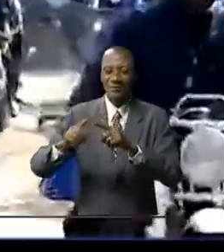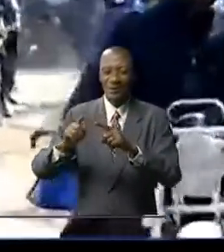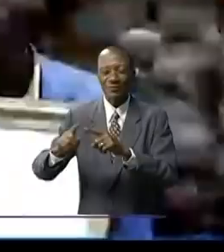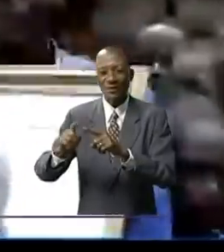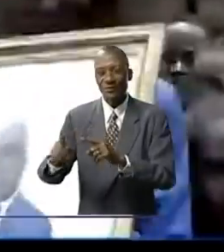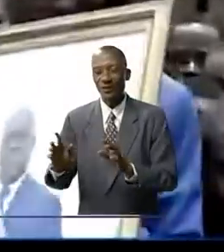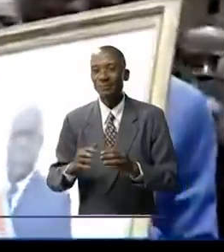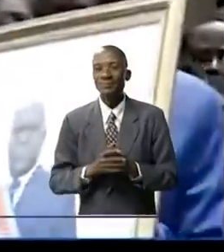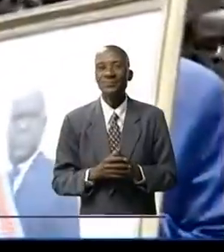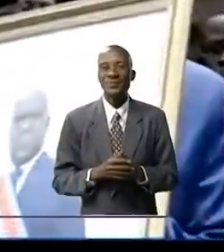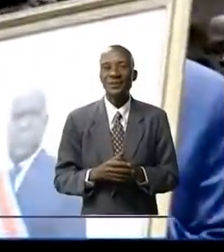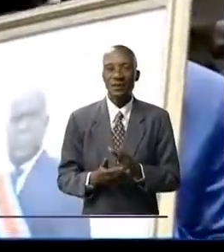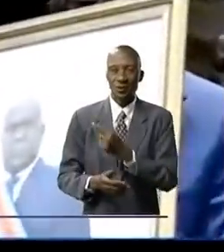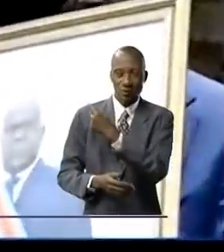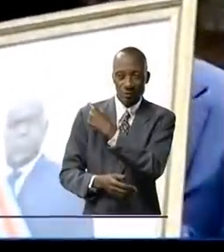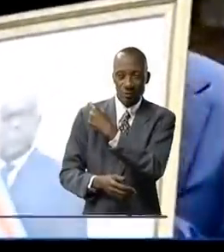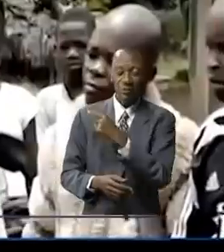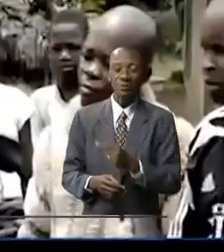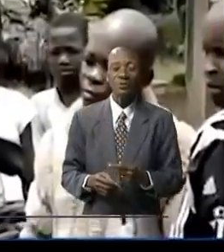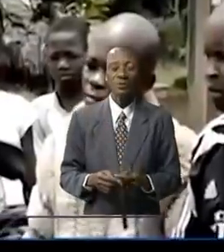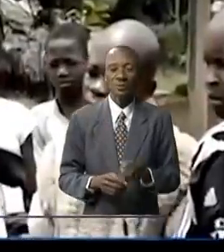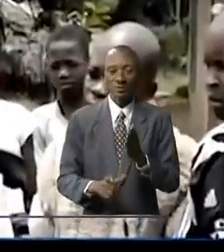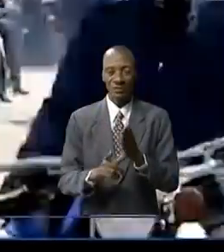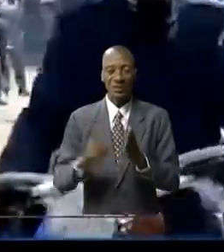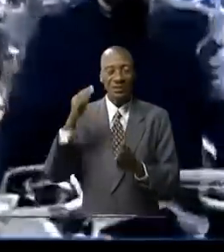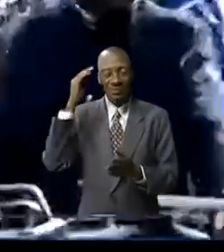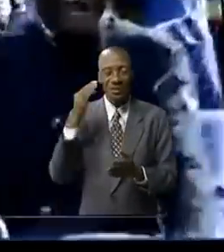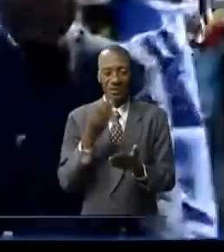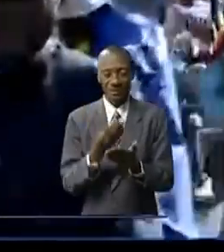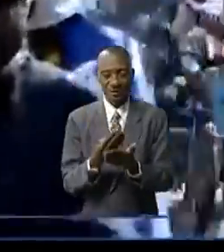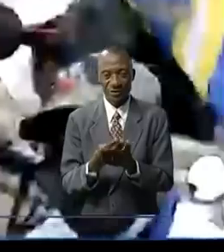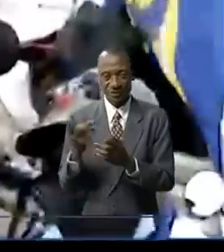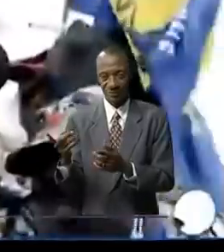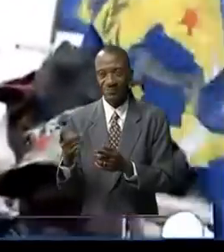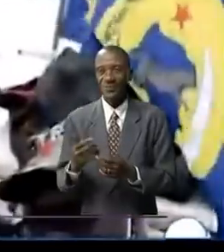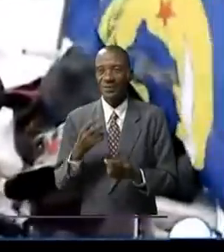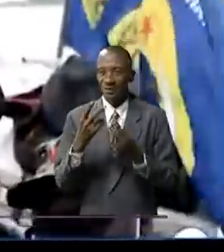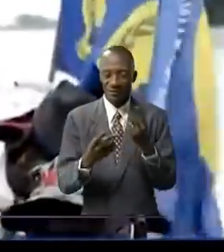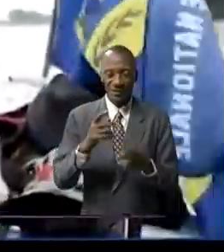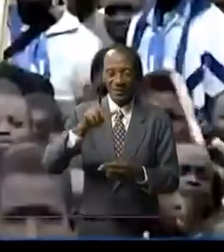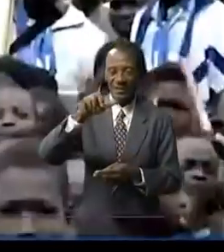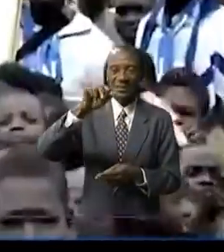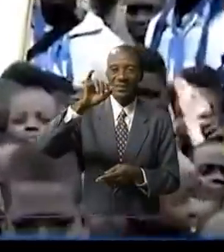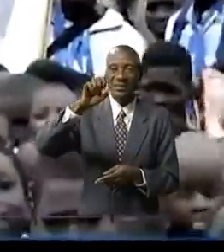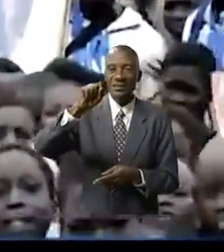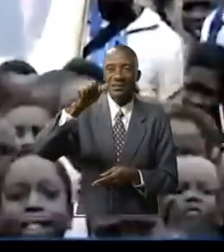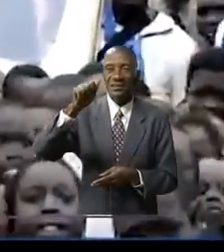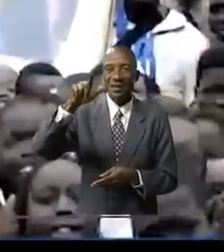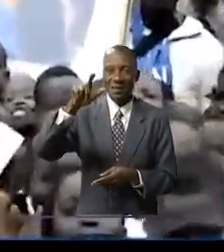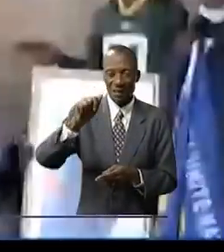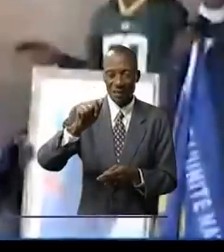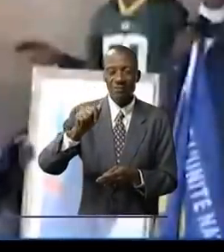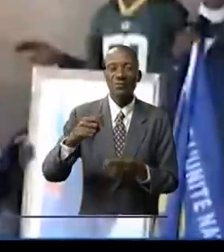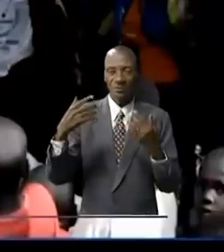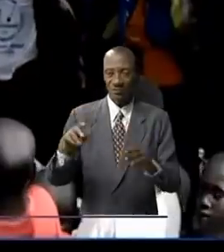circonscription électorale du vice-ministre du budget. D'Elisala vers Bongandanga, en traversant le fleuve Congo jusqu'à